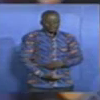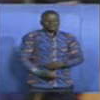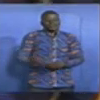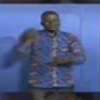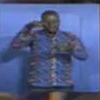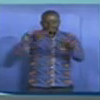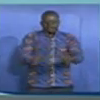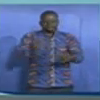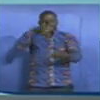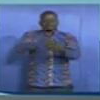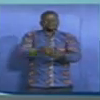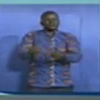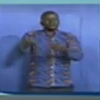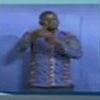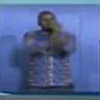pays.